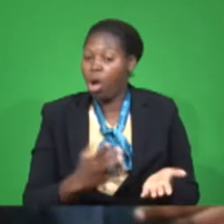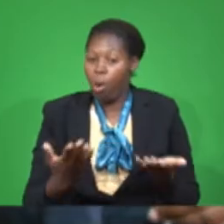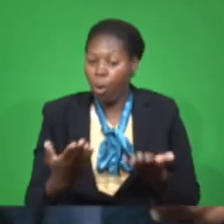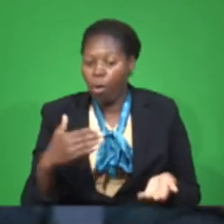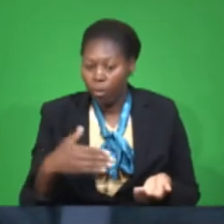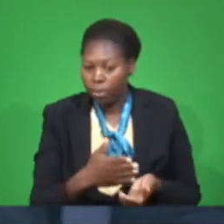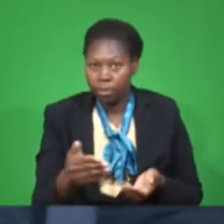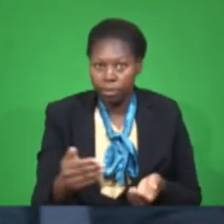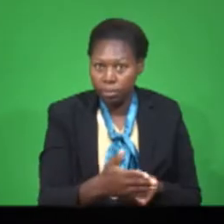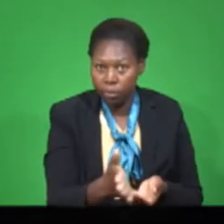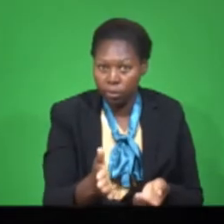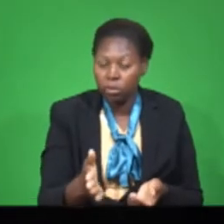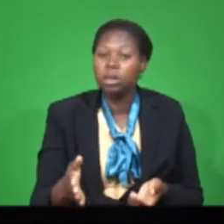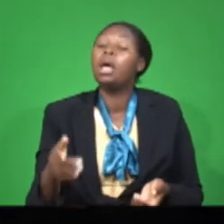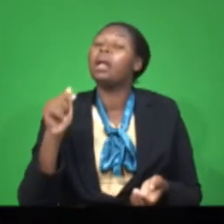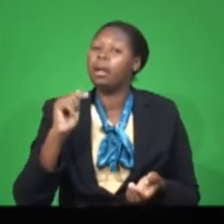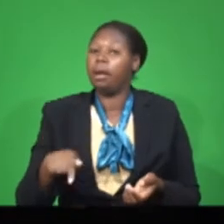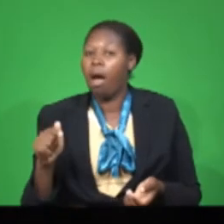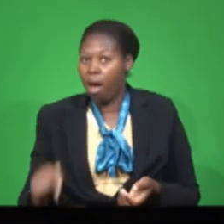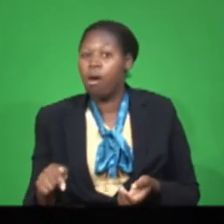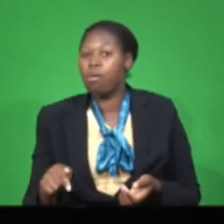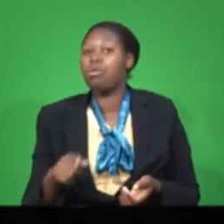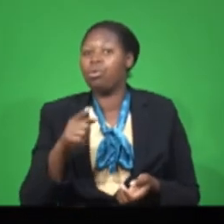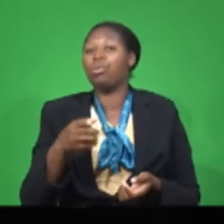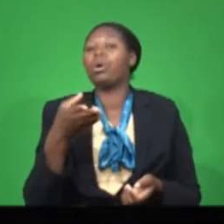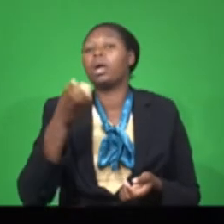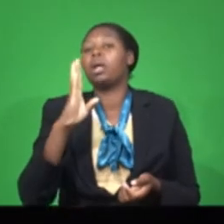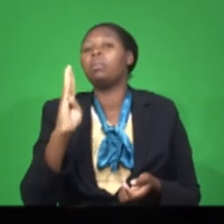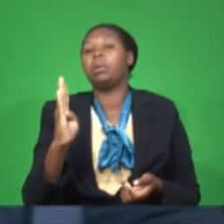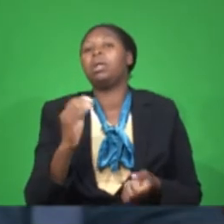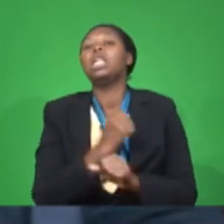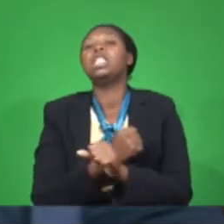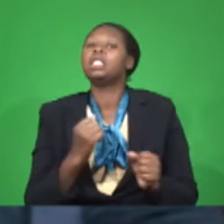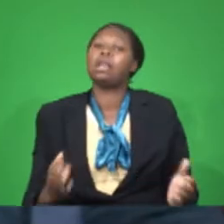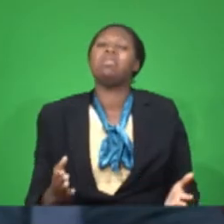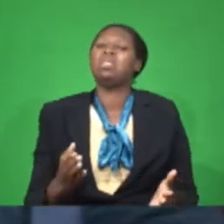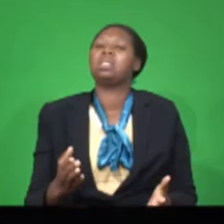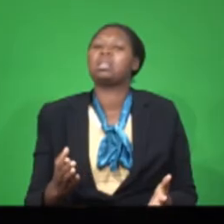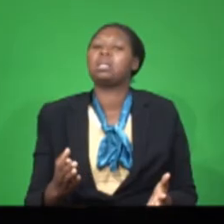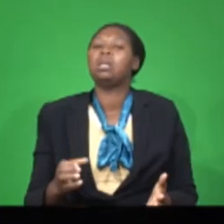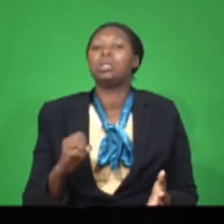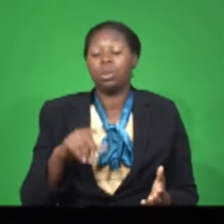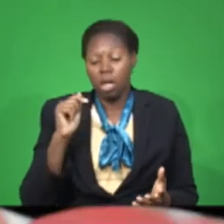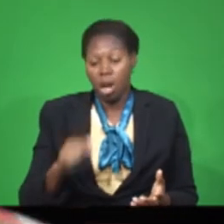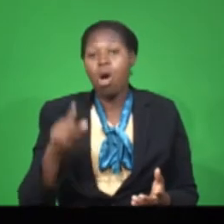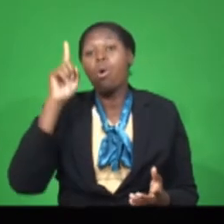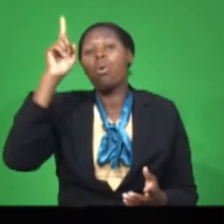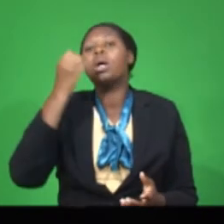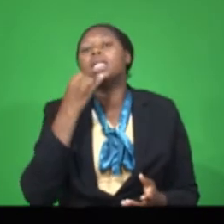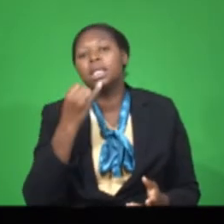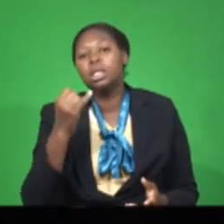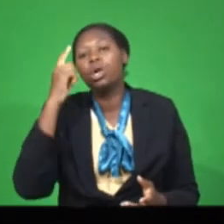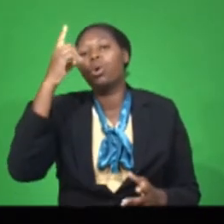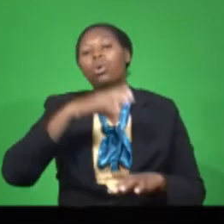that's right baba taka saka mwari anobva anzi mwari waAbraham imbonzwa pana Mateo 9 Matthew 9